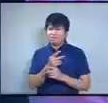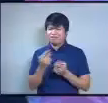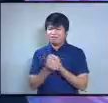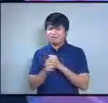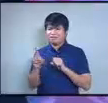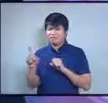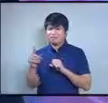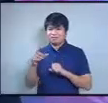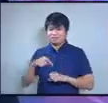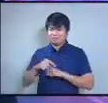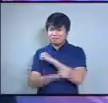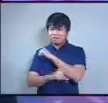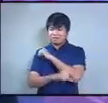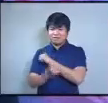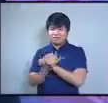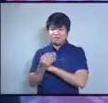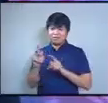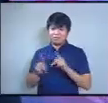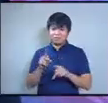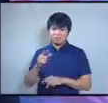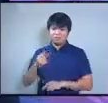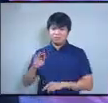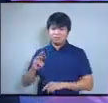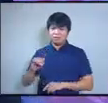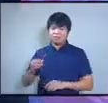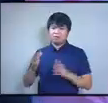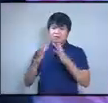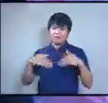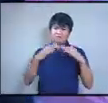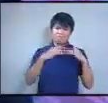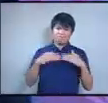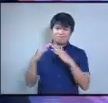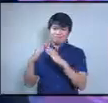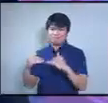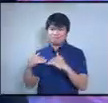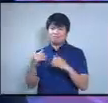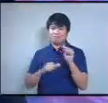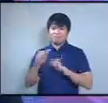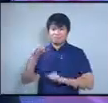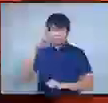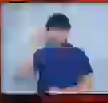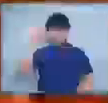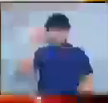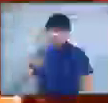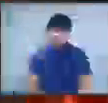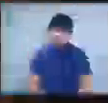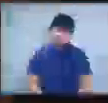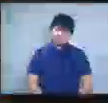bagyong Tisoy. Ang ilang residente sa Gumaca, wala nang babalik ang tirahan matapos mawasak ng bagyo. Umaaksyon si Romel Lopez.